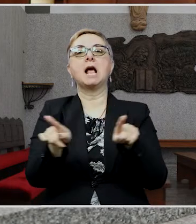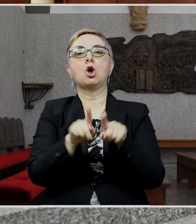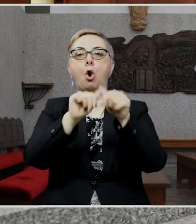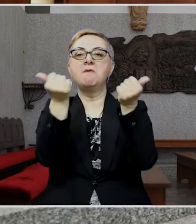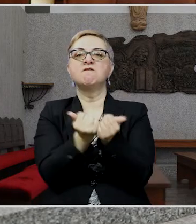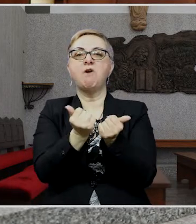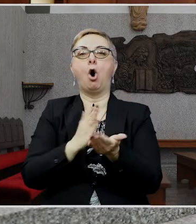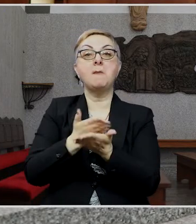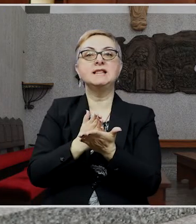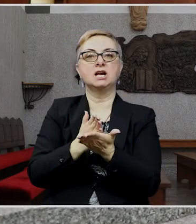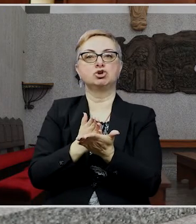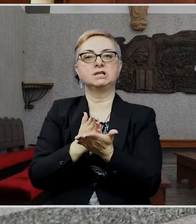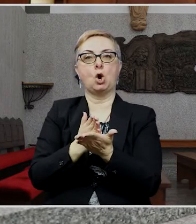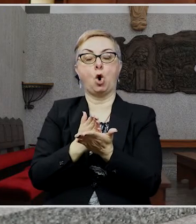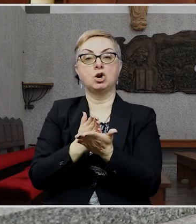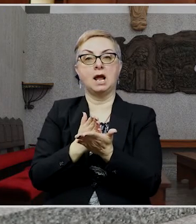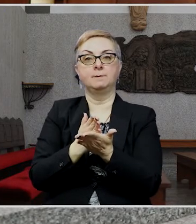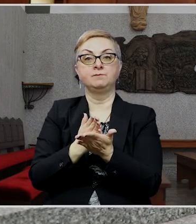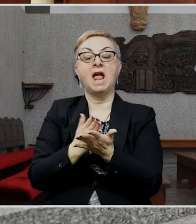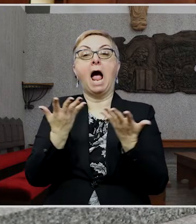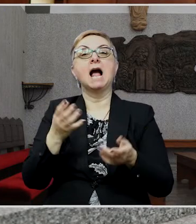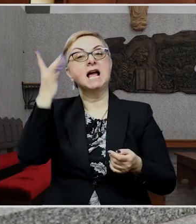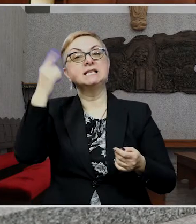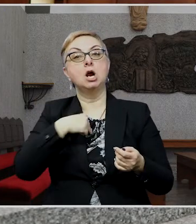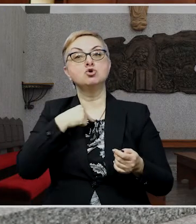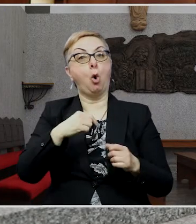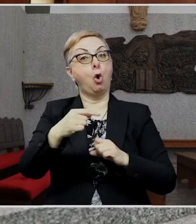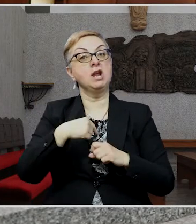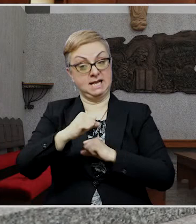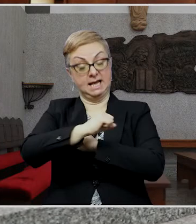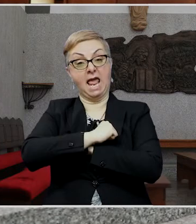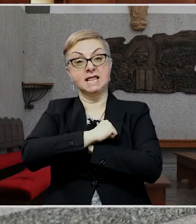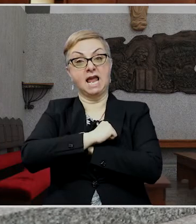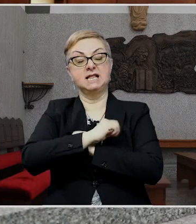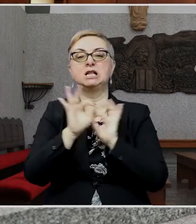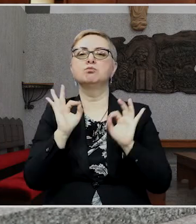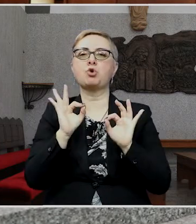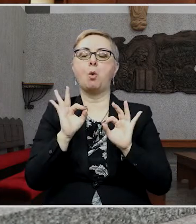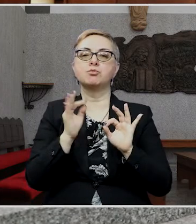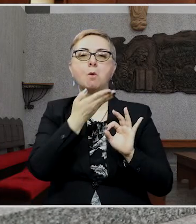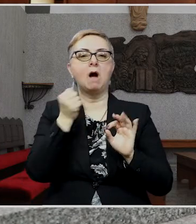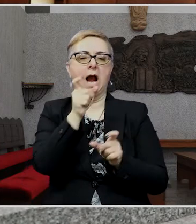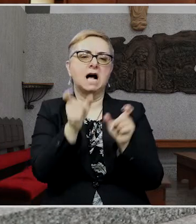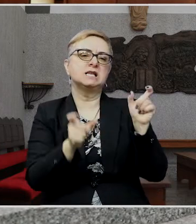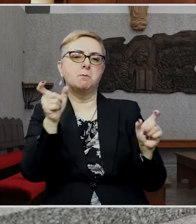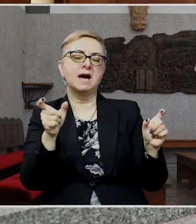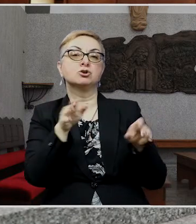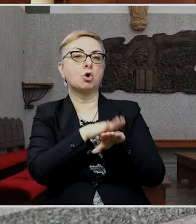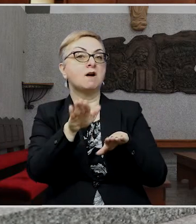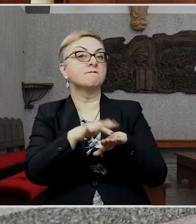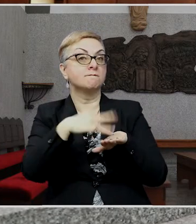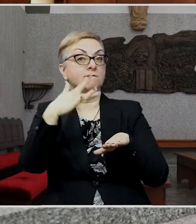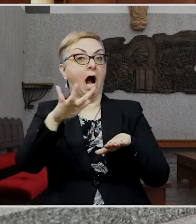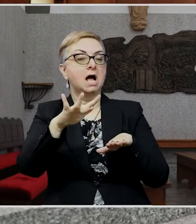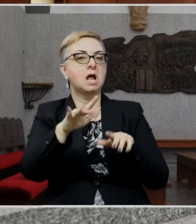intercessione e anche se come credenti sperimentiamo le mancanze delle persone e la